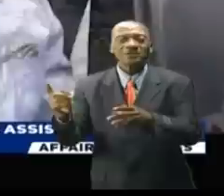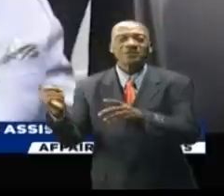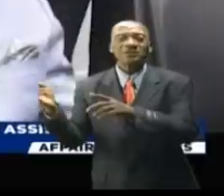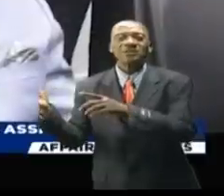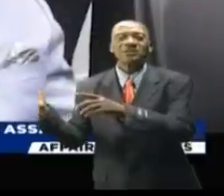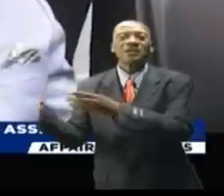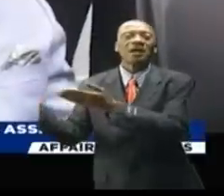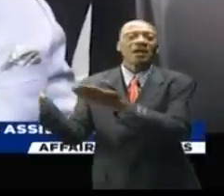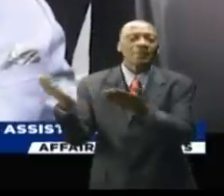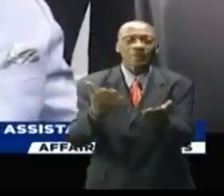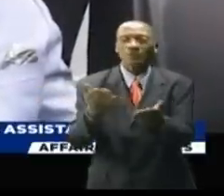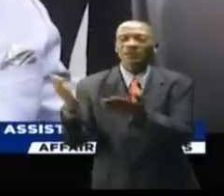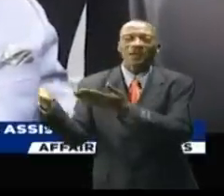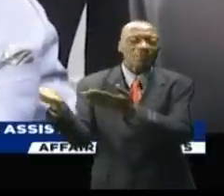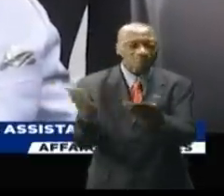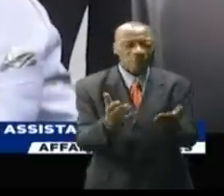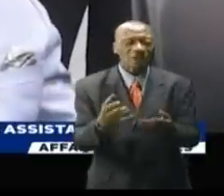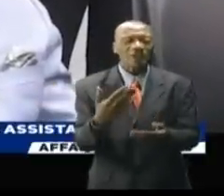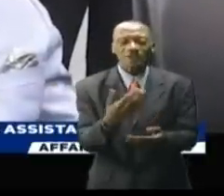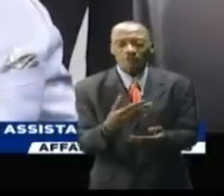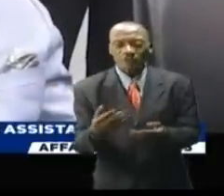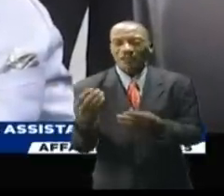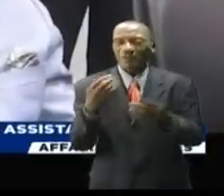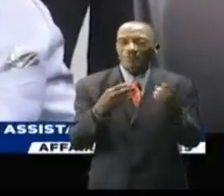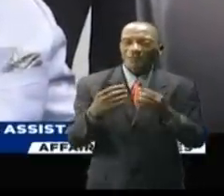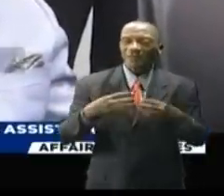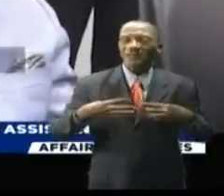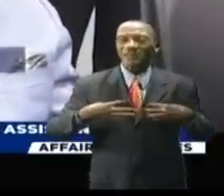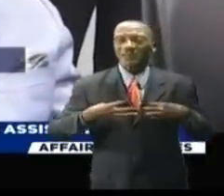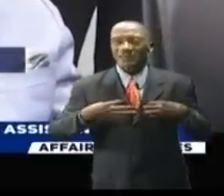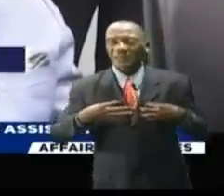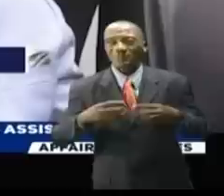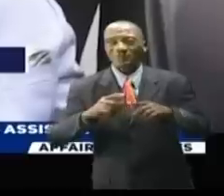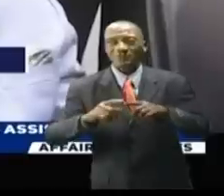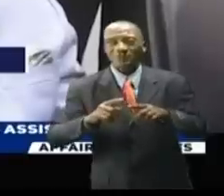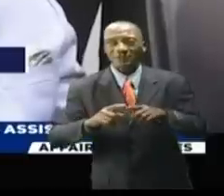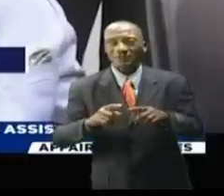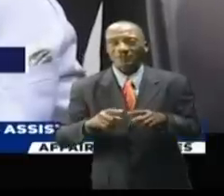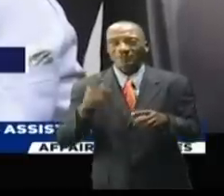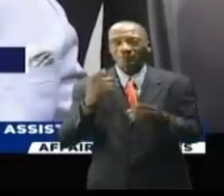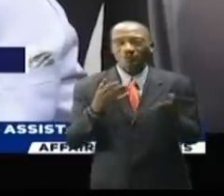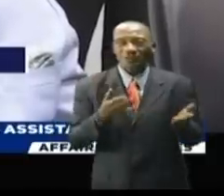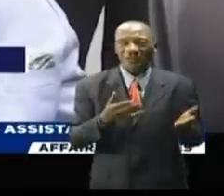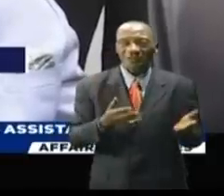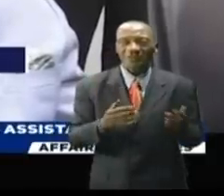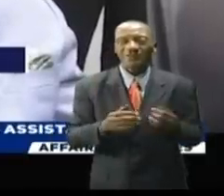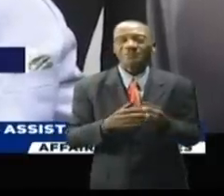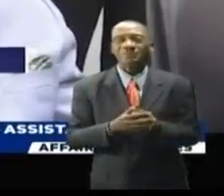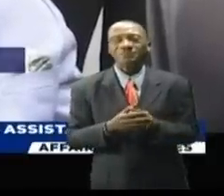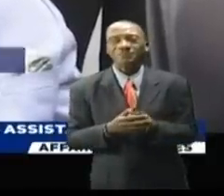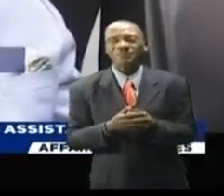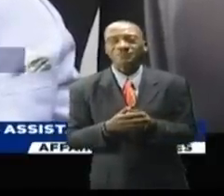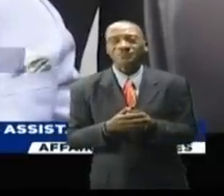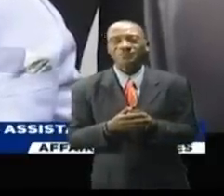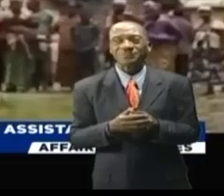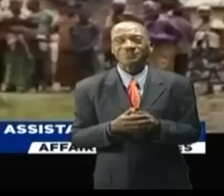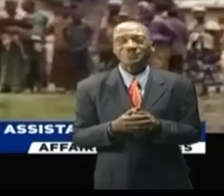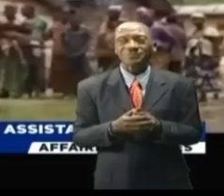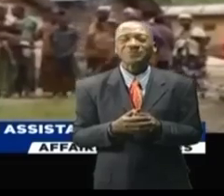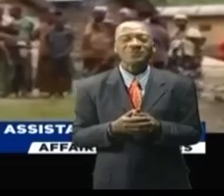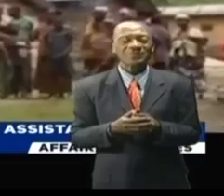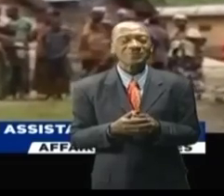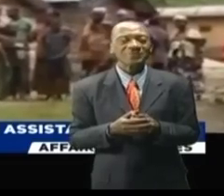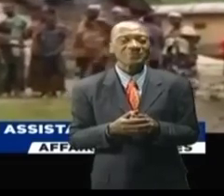qui n'ont pas pu se déplacer, qui sont restés là où il y a la